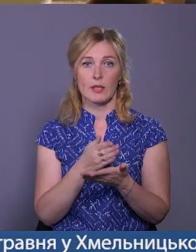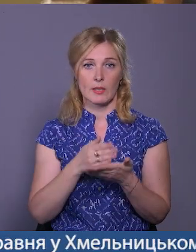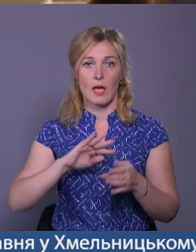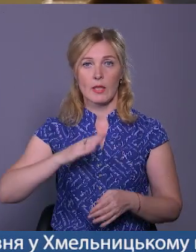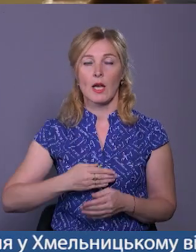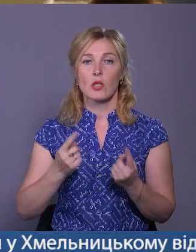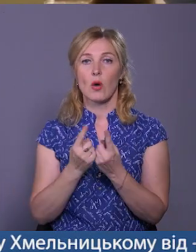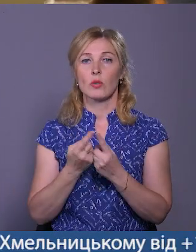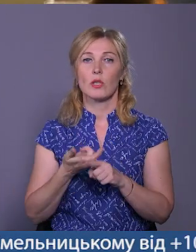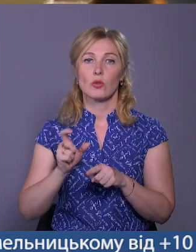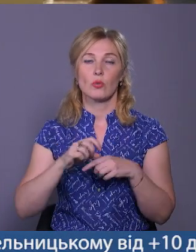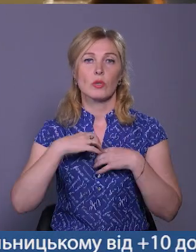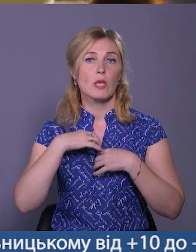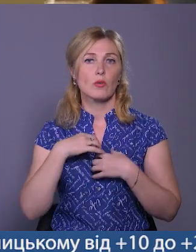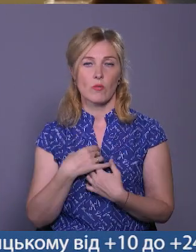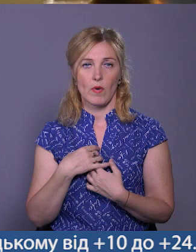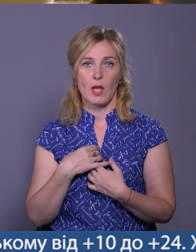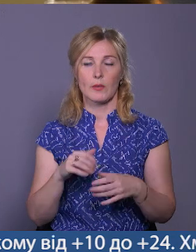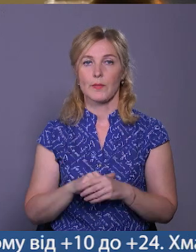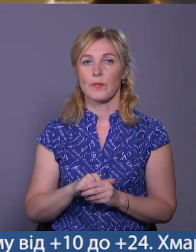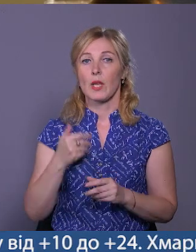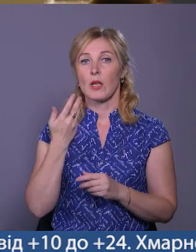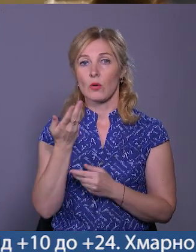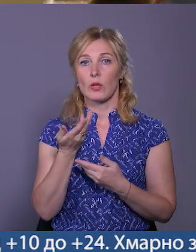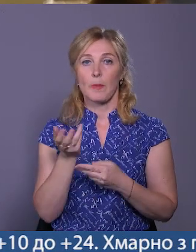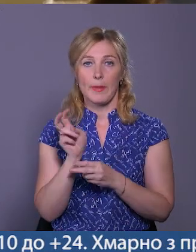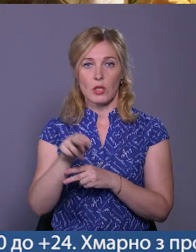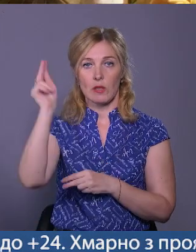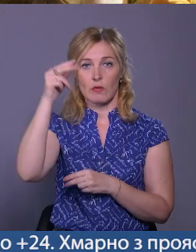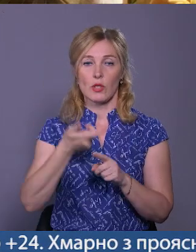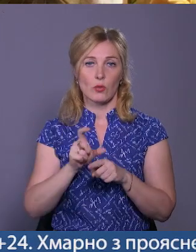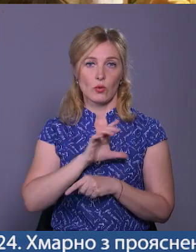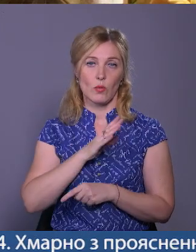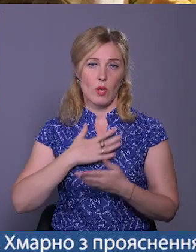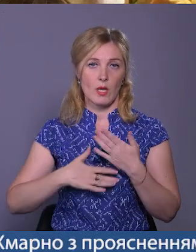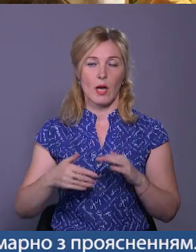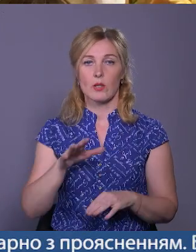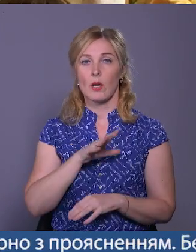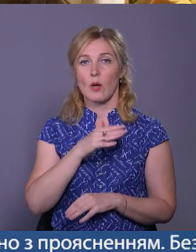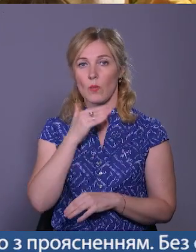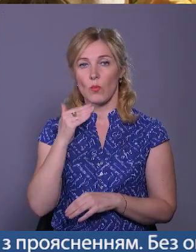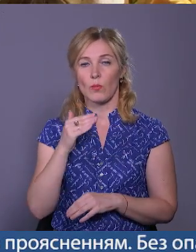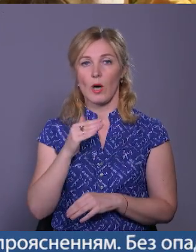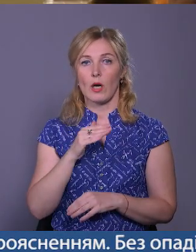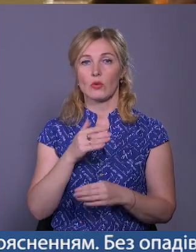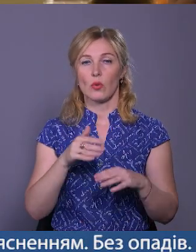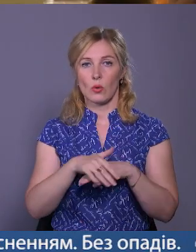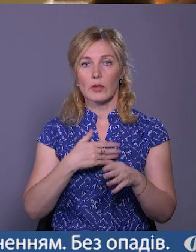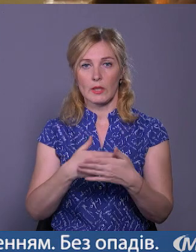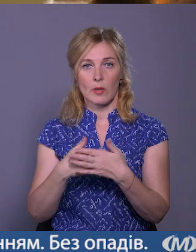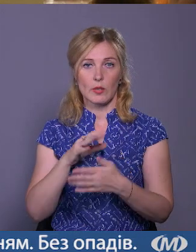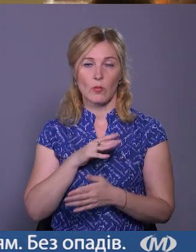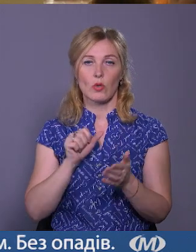однокласники дуже засумували і коли ми вийшли на навчання Ми були дуже раді в нас було дуже багато ярмарок благодійних